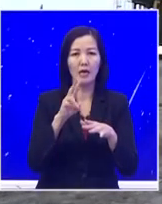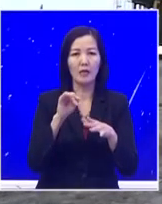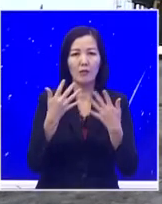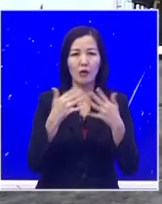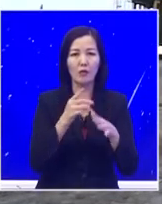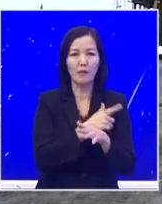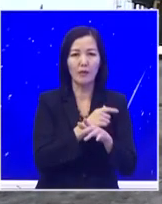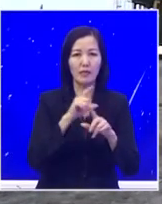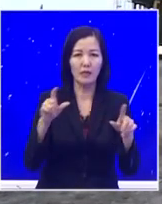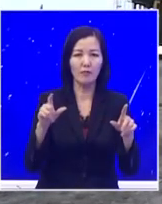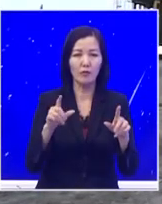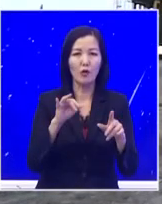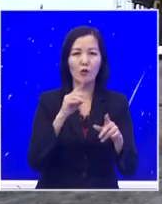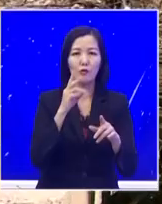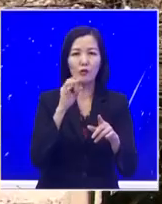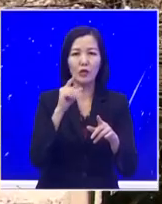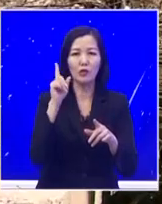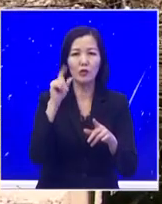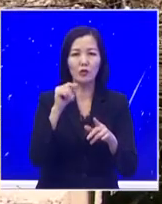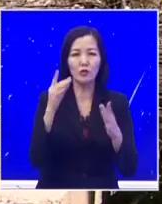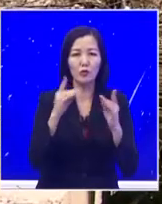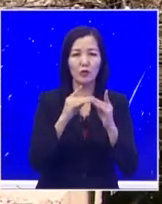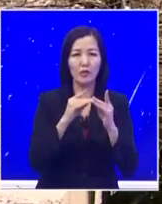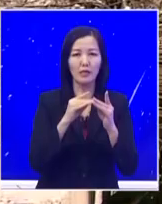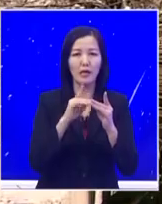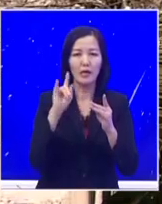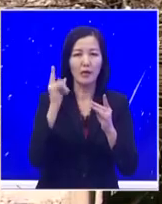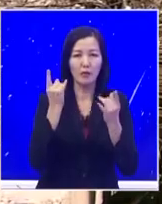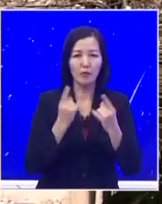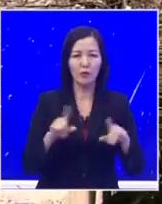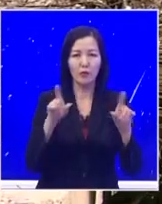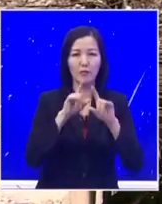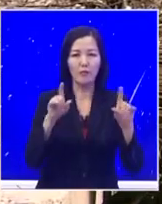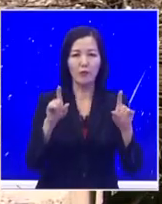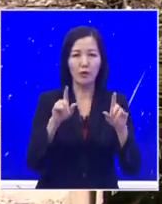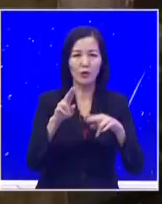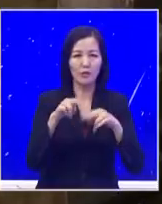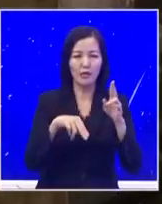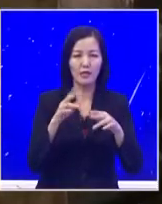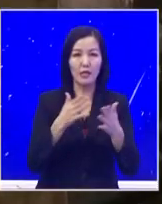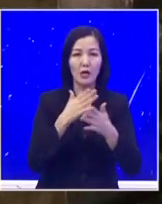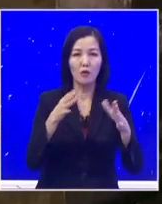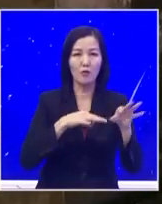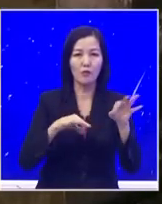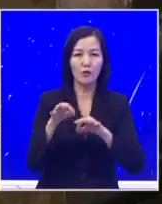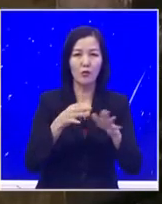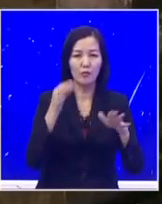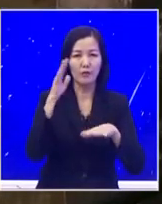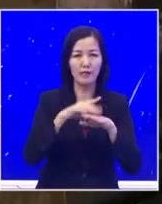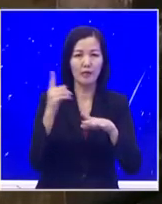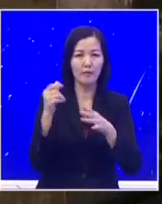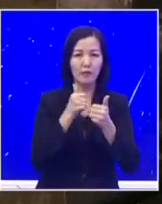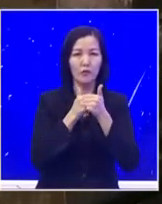Айнабұлақ ауылында медициналық пункт, Ұзынағашта 100 төсектік перзентхана бой көтереді. Ауқымды жобалар жайын бүгін облыс әкімінің